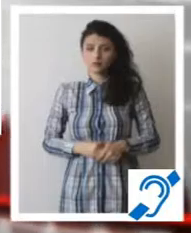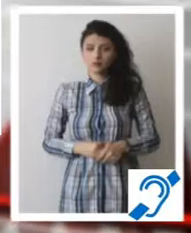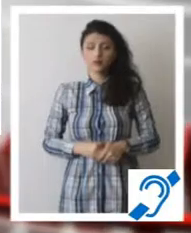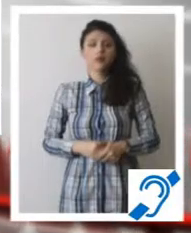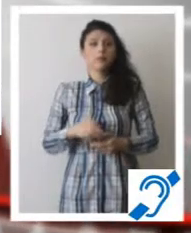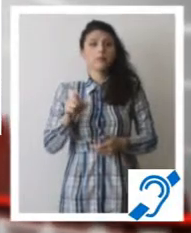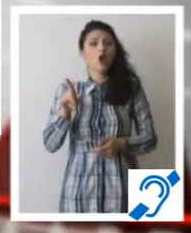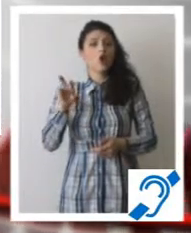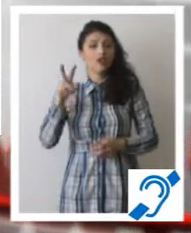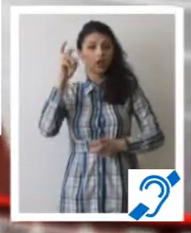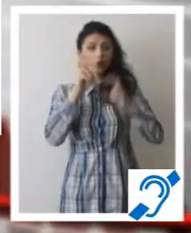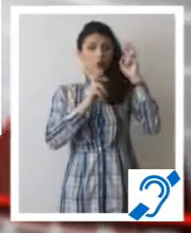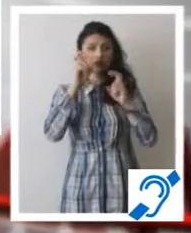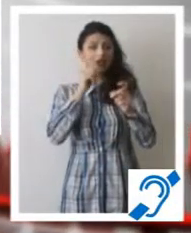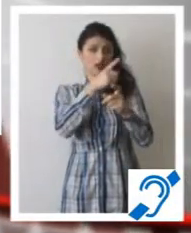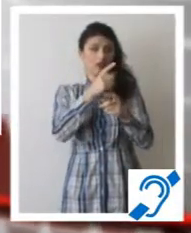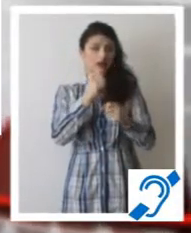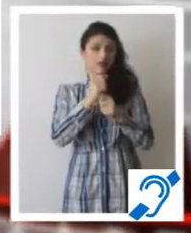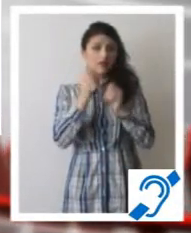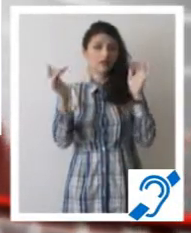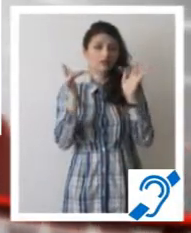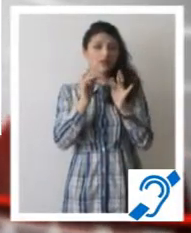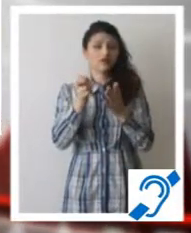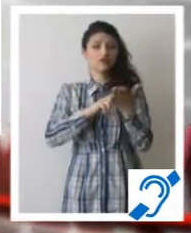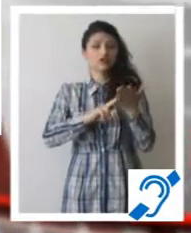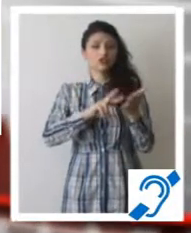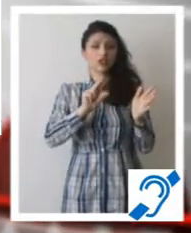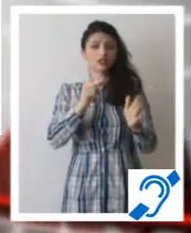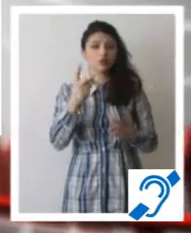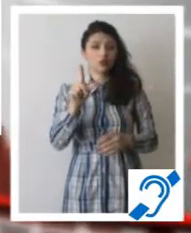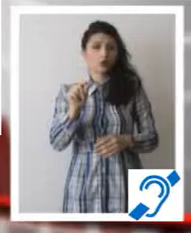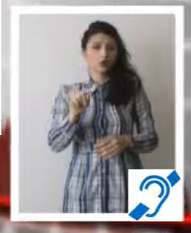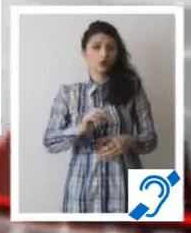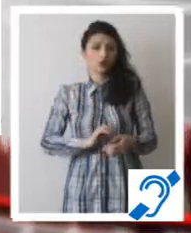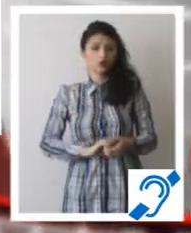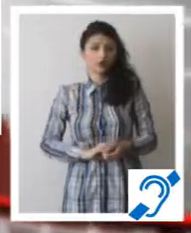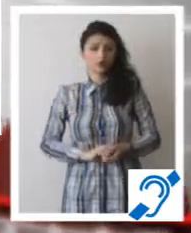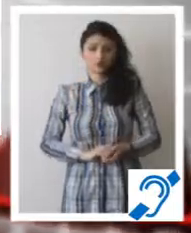CS Dacia Mioveni s-a impus în fața Chimiei Râmnicu-Vâlcea cu 31-20.